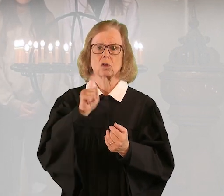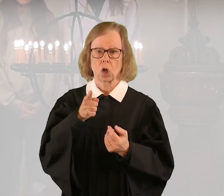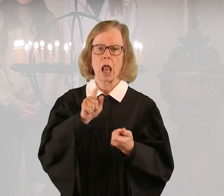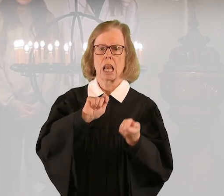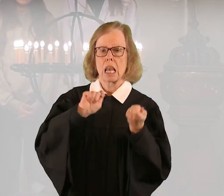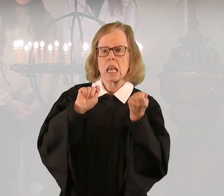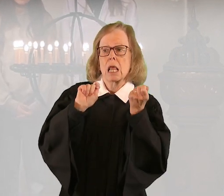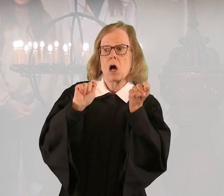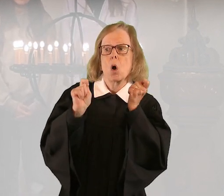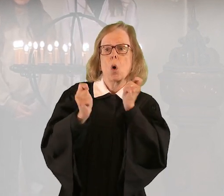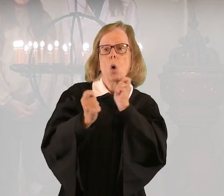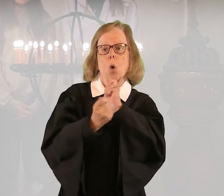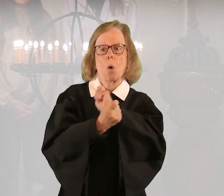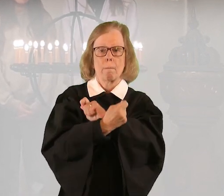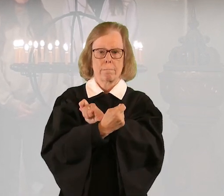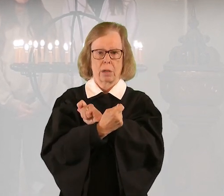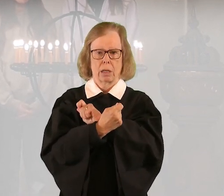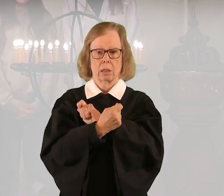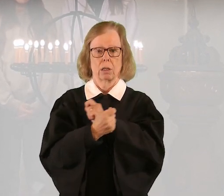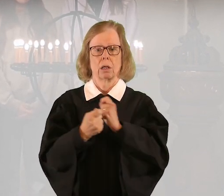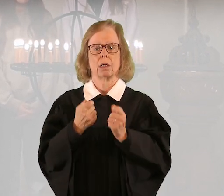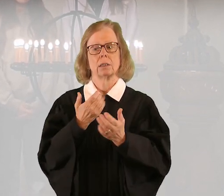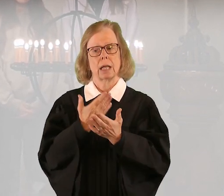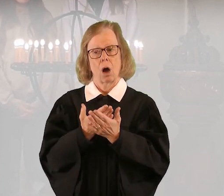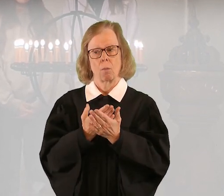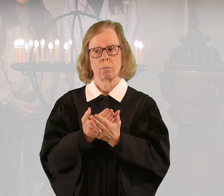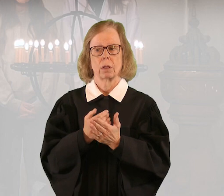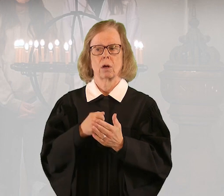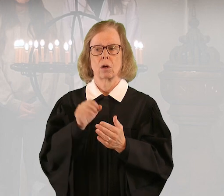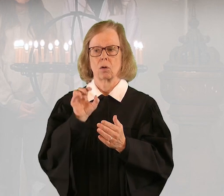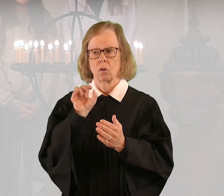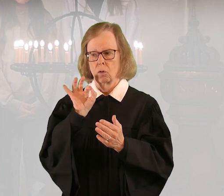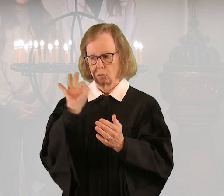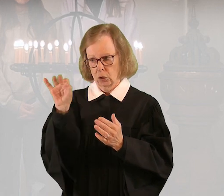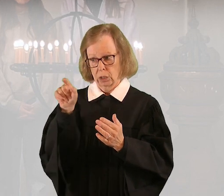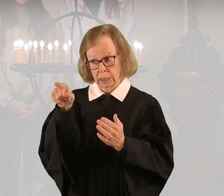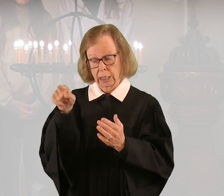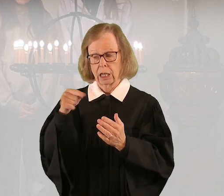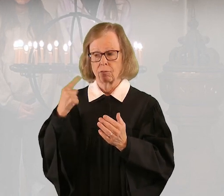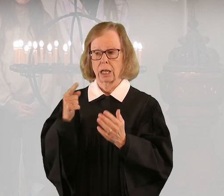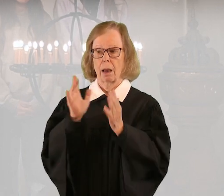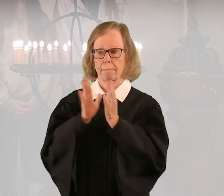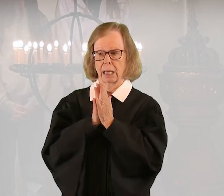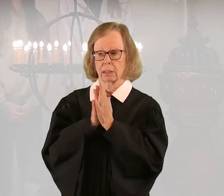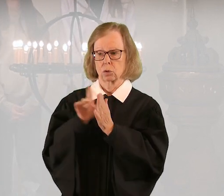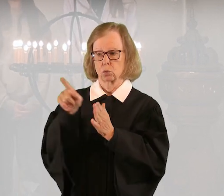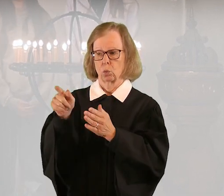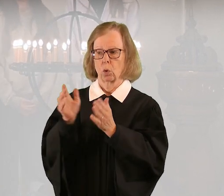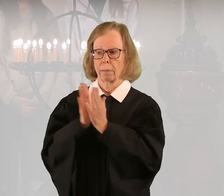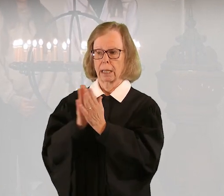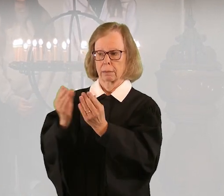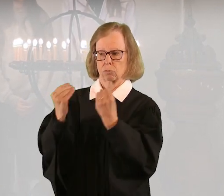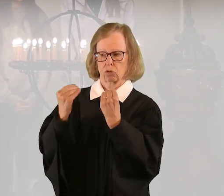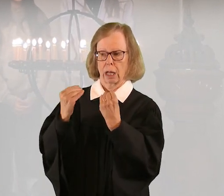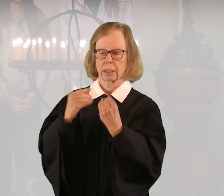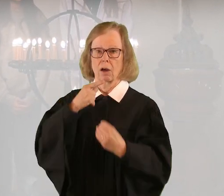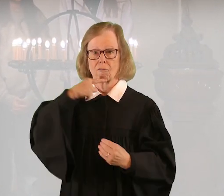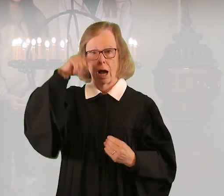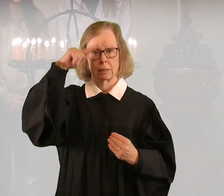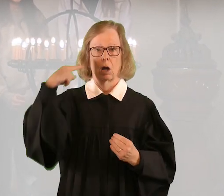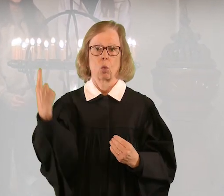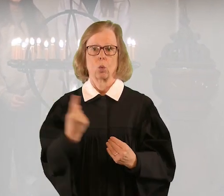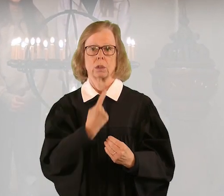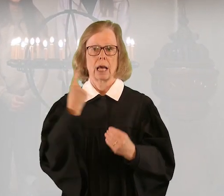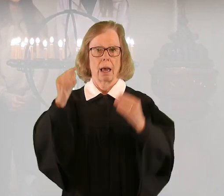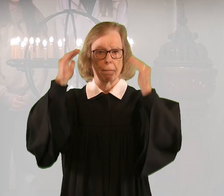werden. Zu dir beten wir gemeinsam, wie du uns beten gelehrt hast. Vater